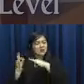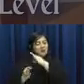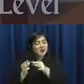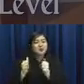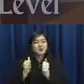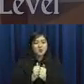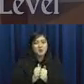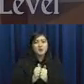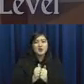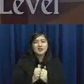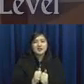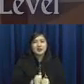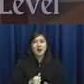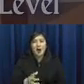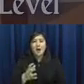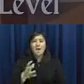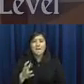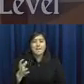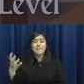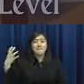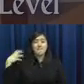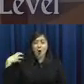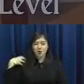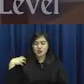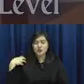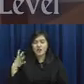Yun. Amen.